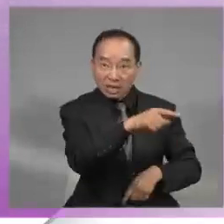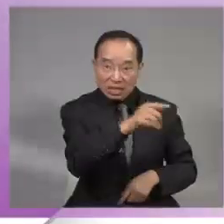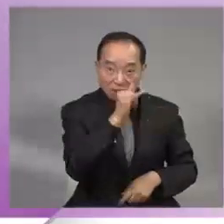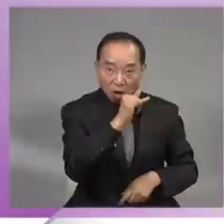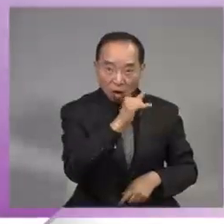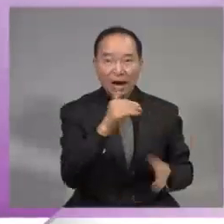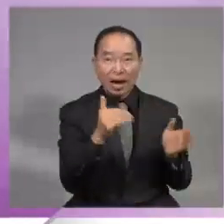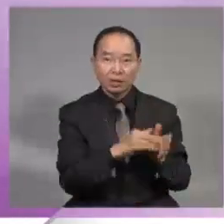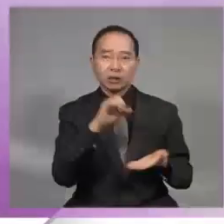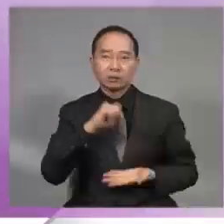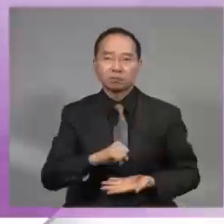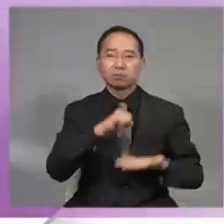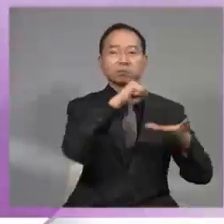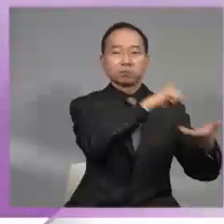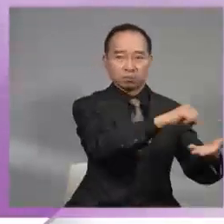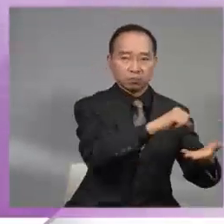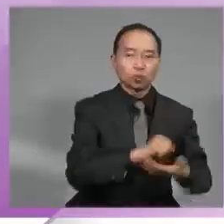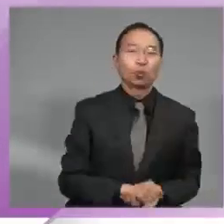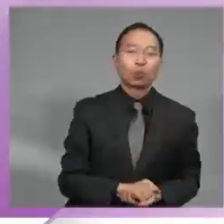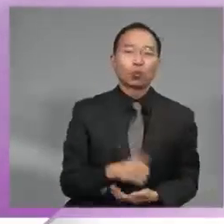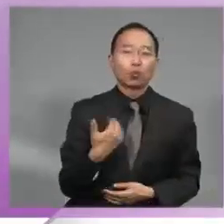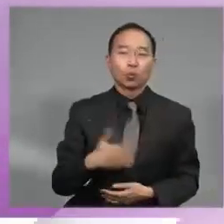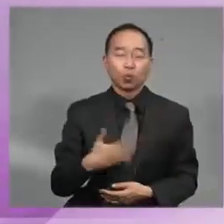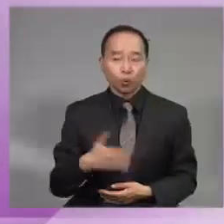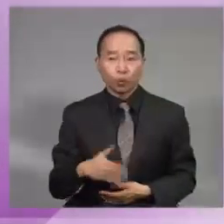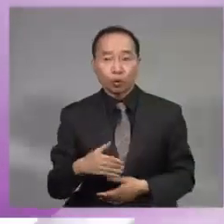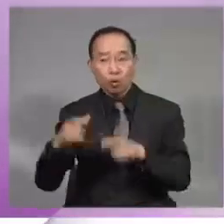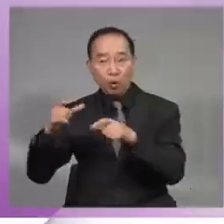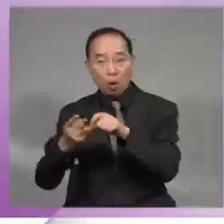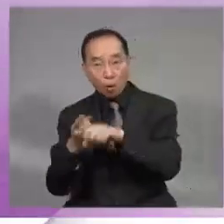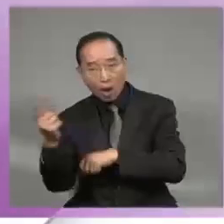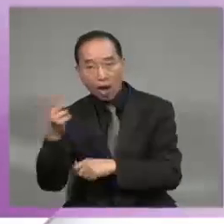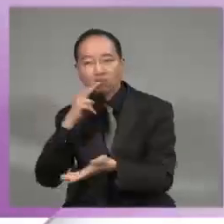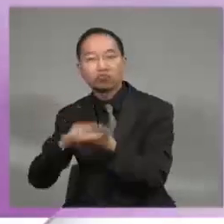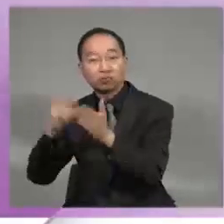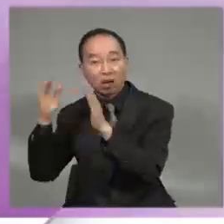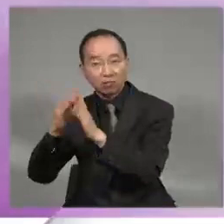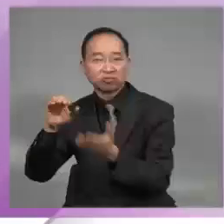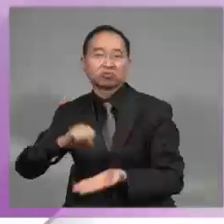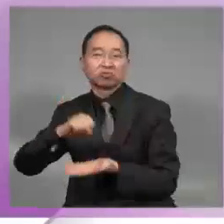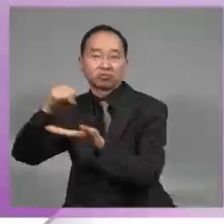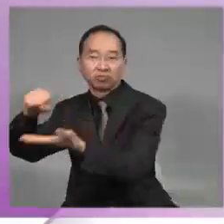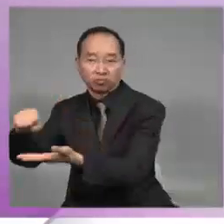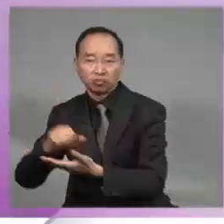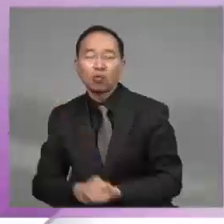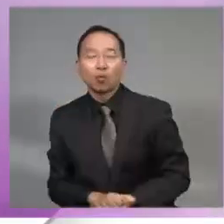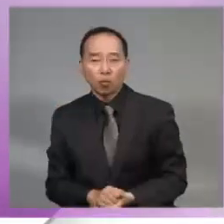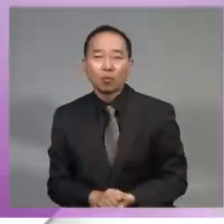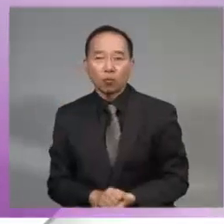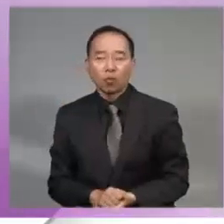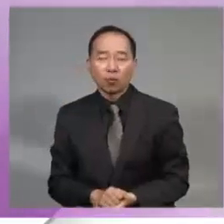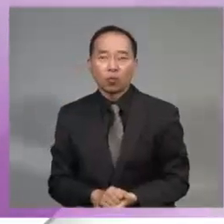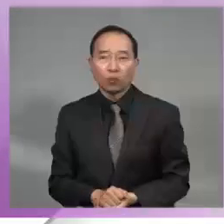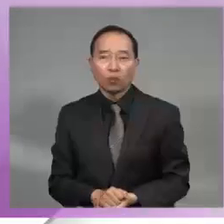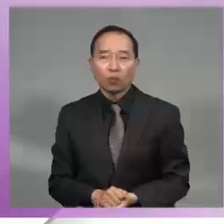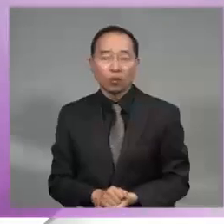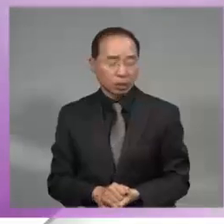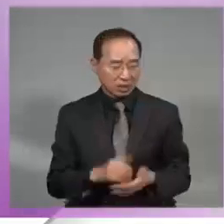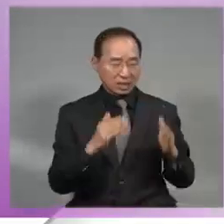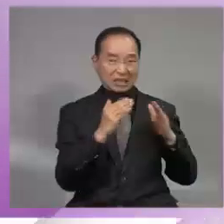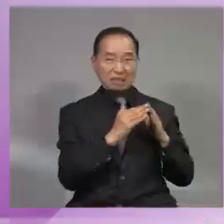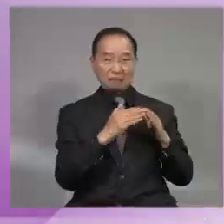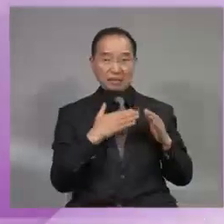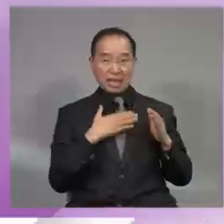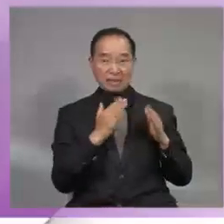이제 정확히 이해가 됐습니다. 네. 네. 투표함부터 일단 차이가 있고 그리고 관외는 우체국으로 관내는